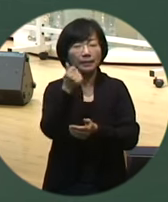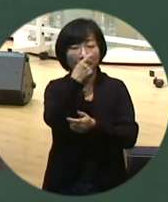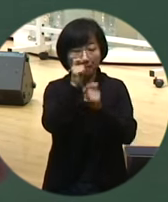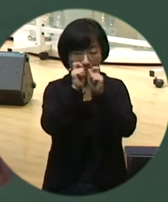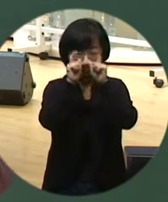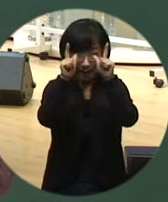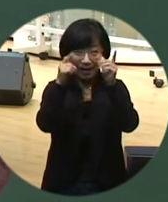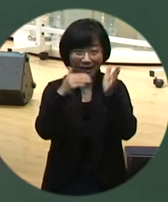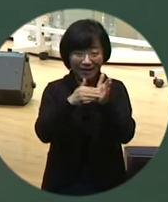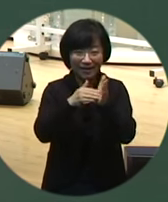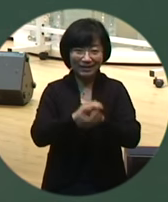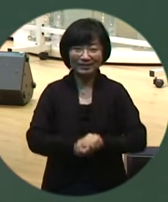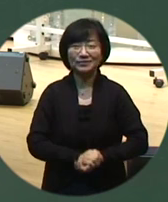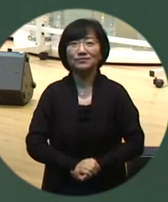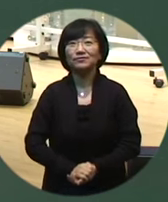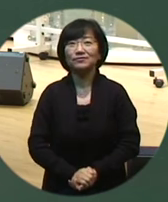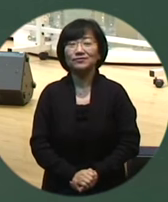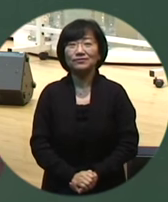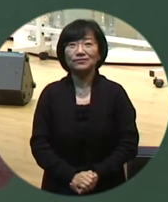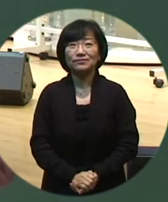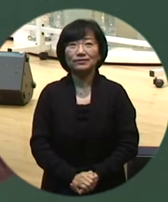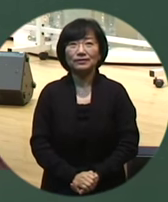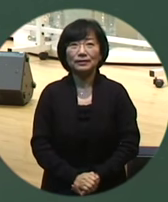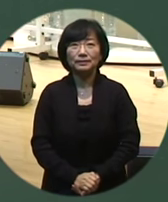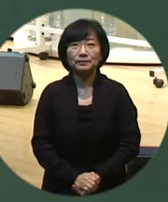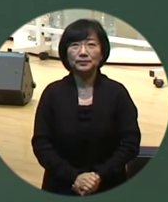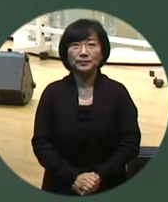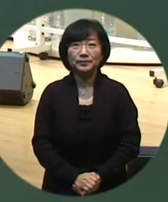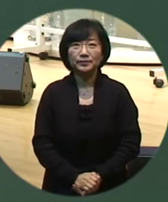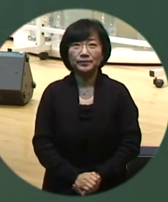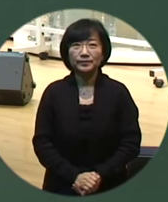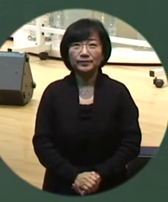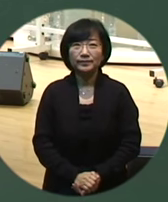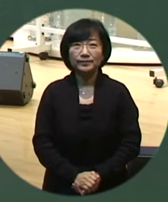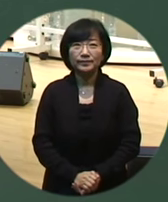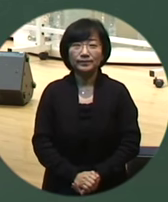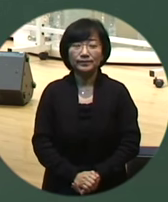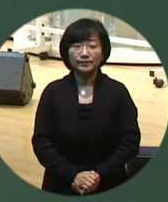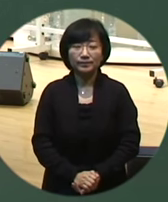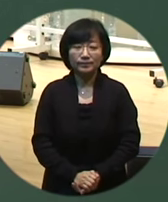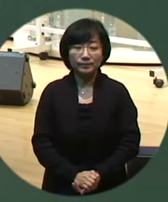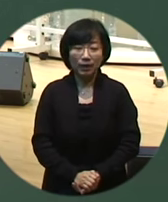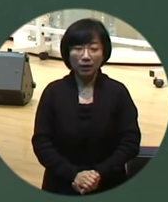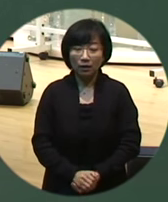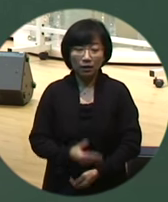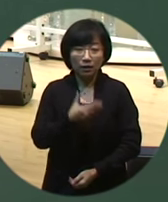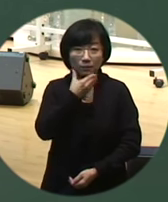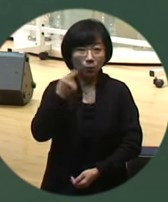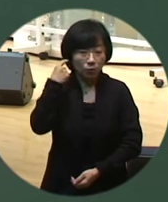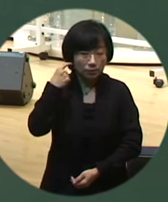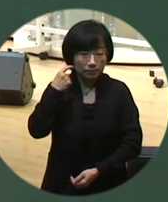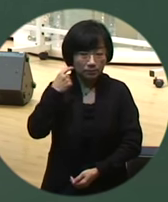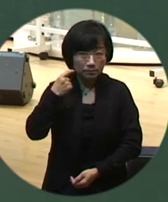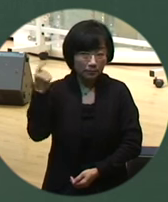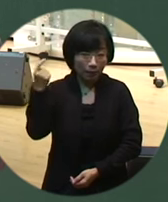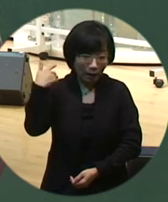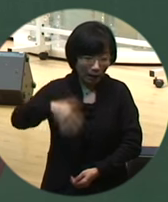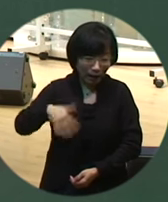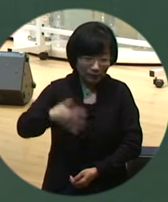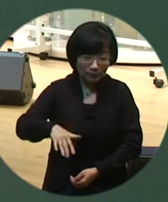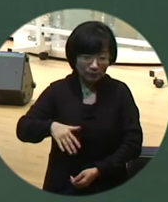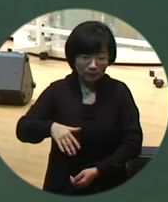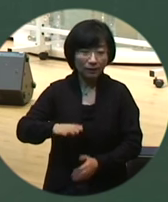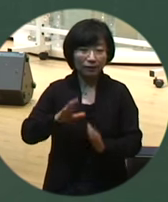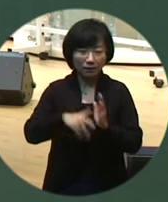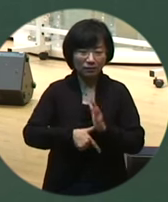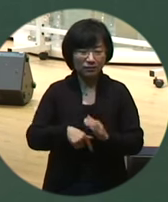I correctly came to realize the reason and the cause of my failure. 그 전에는 틀리게 깨달은 거예요. Before that, I had an incorrect understanding.